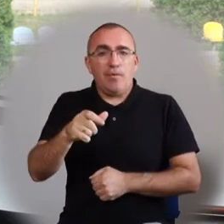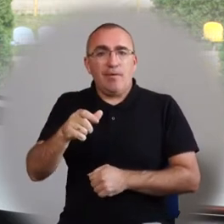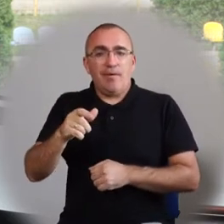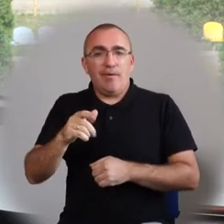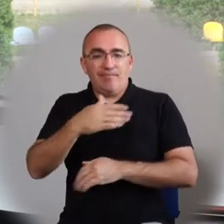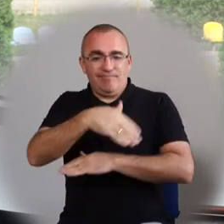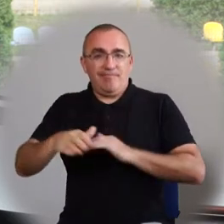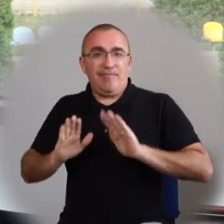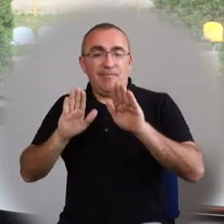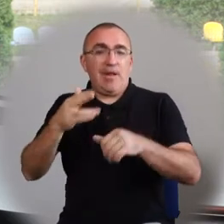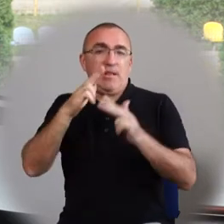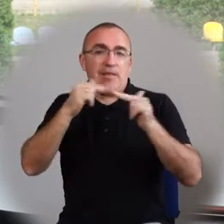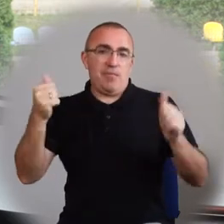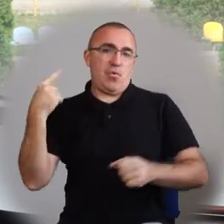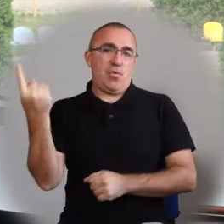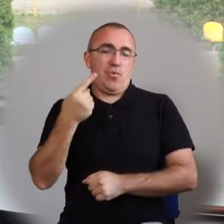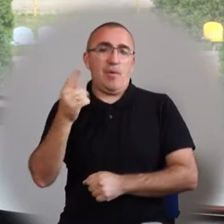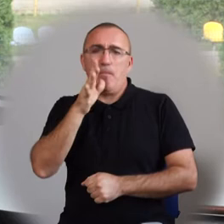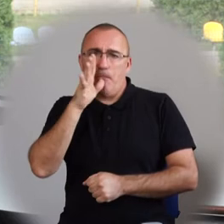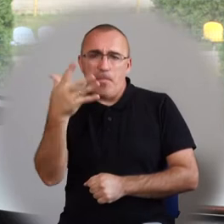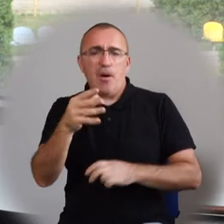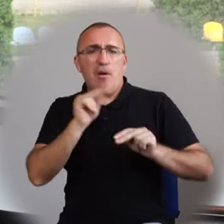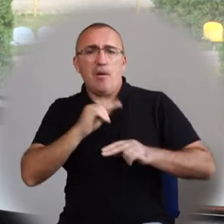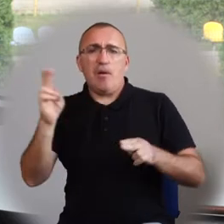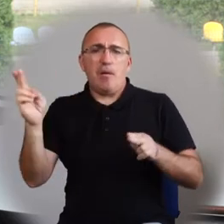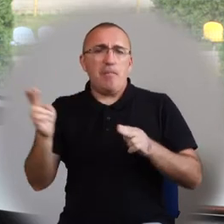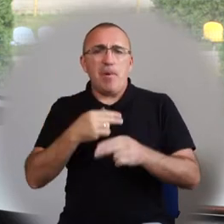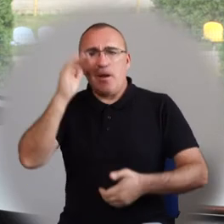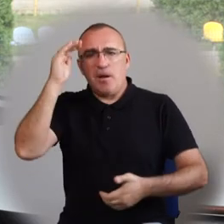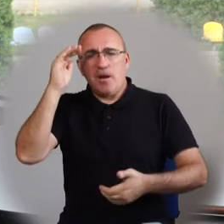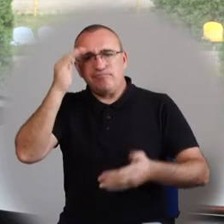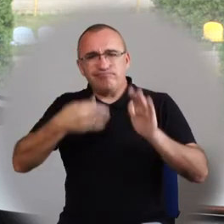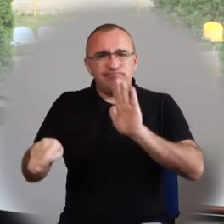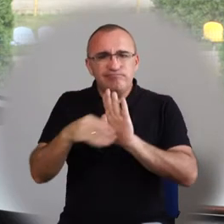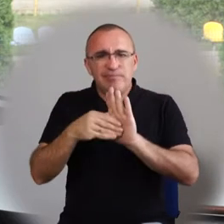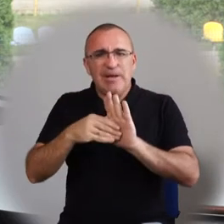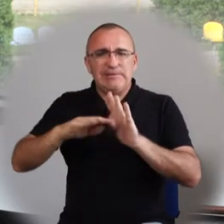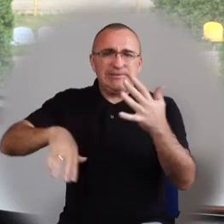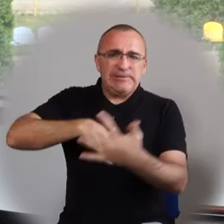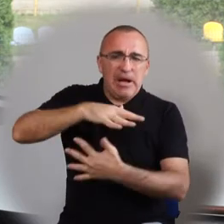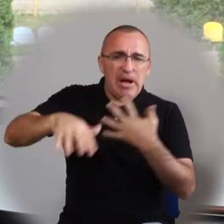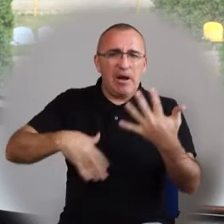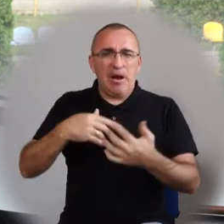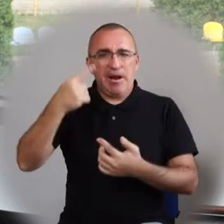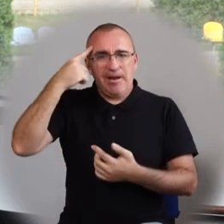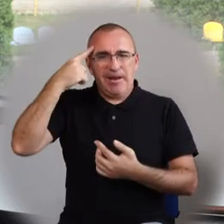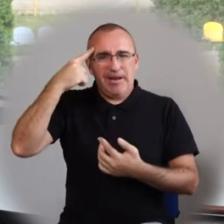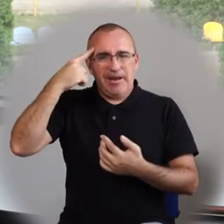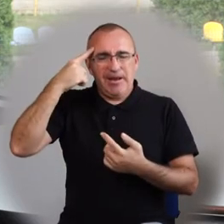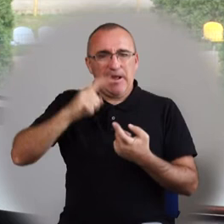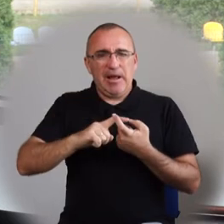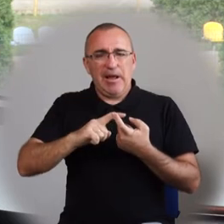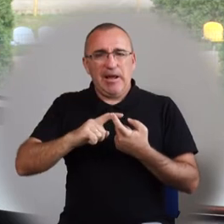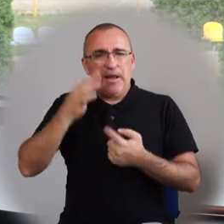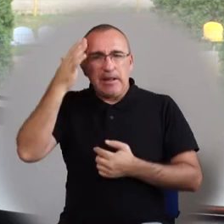дорога, перетинаючи Дніпропетровську область. Ці 5 років ми прожили без корупційних скандалів, тому що ідеологія,